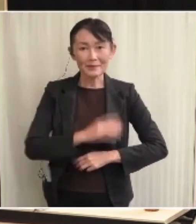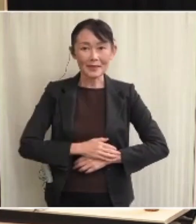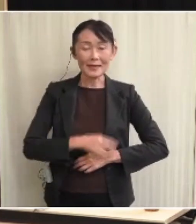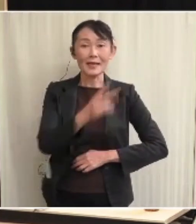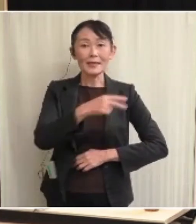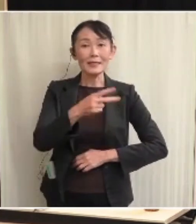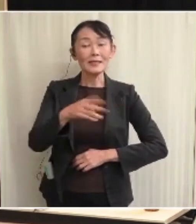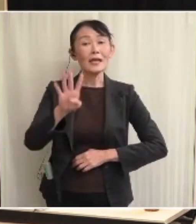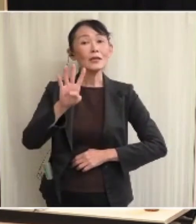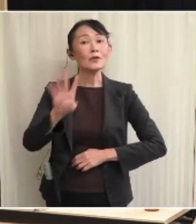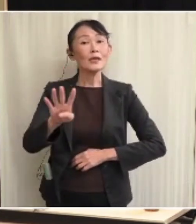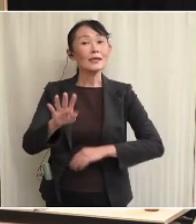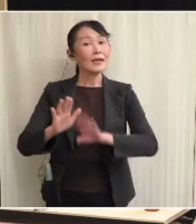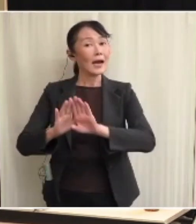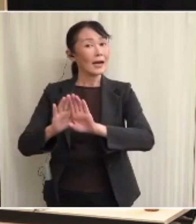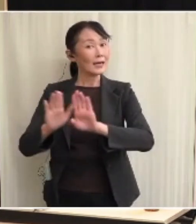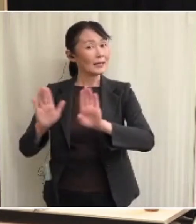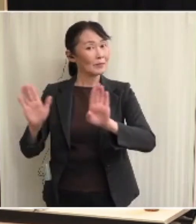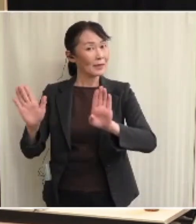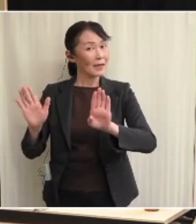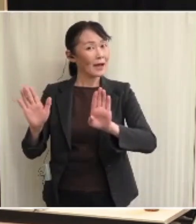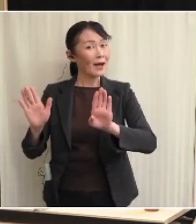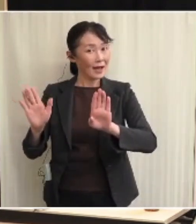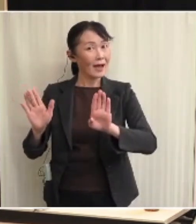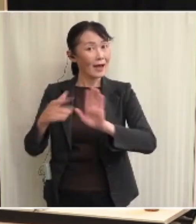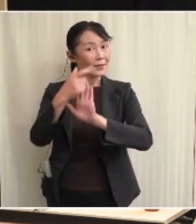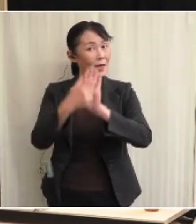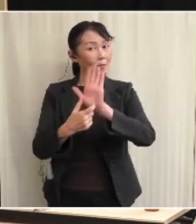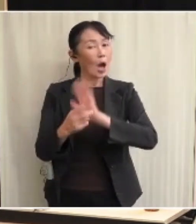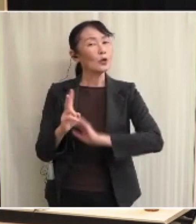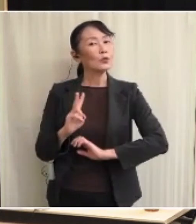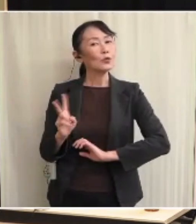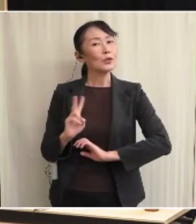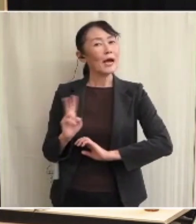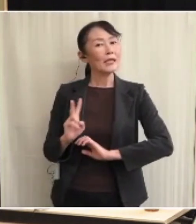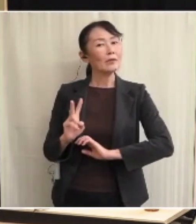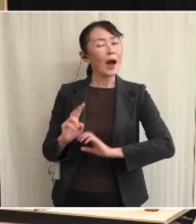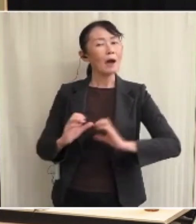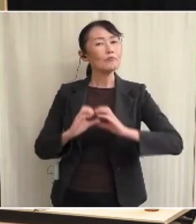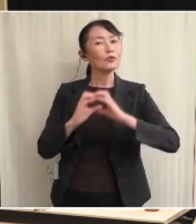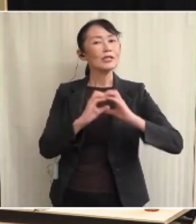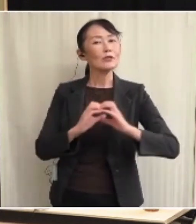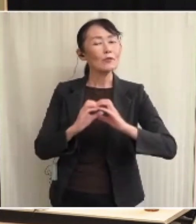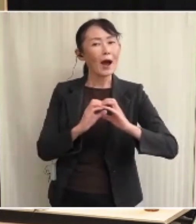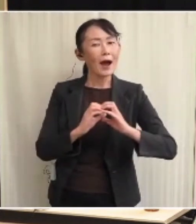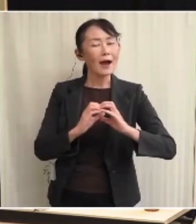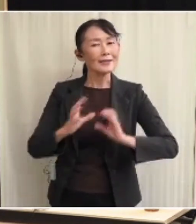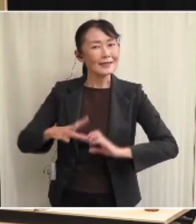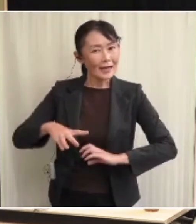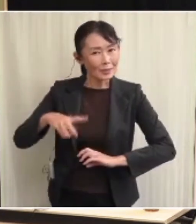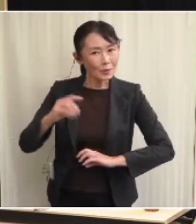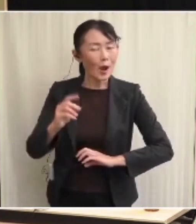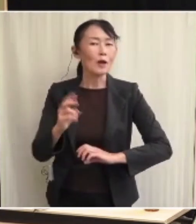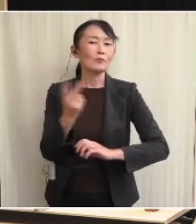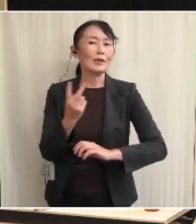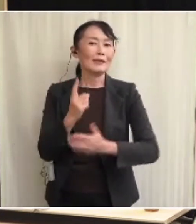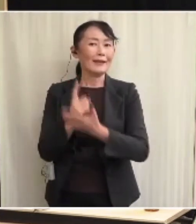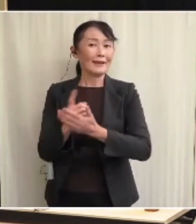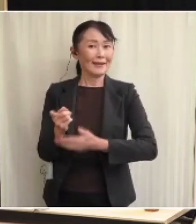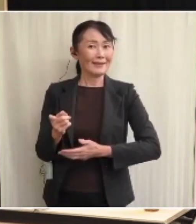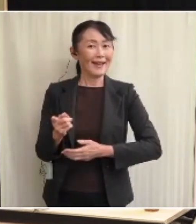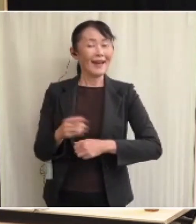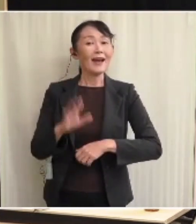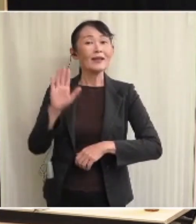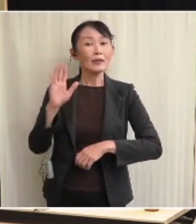2004年に始まりました2人はプリキュアという番組を、最初2人だったんですよね。それが今